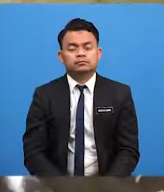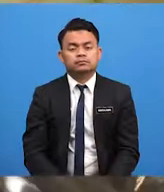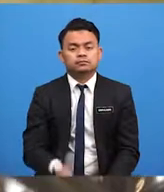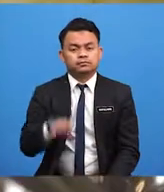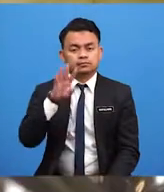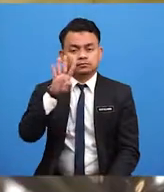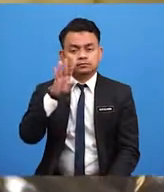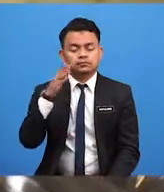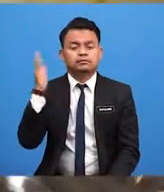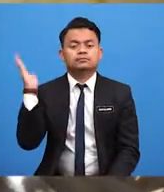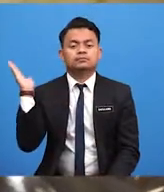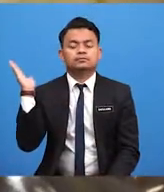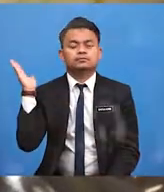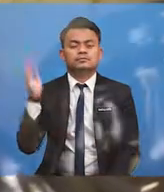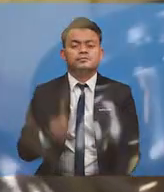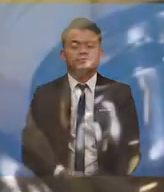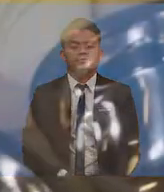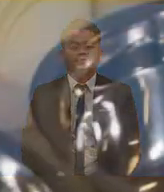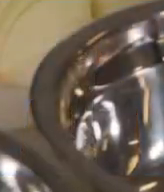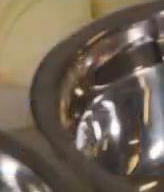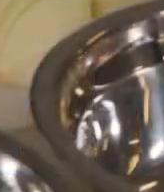Keempat, leek.